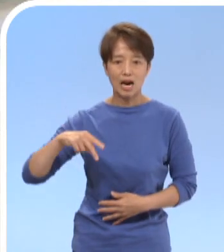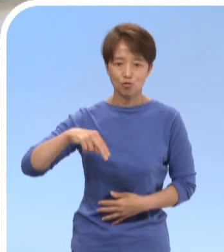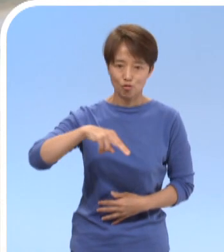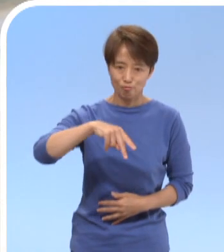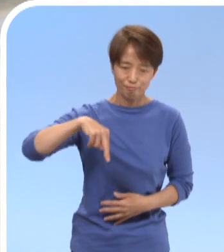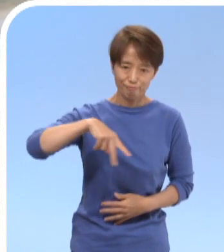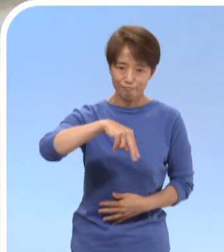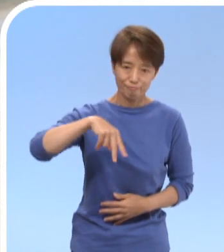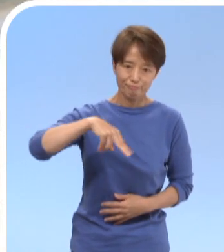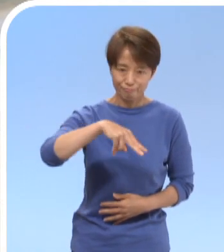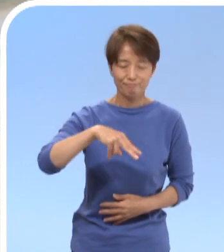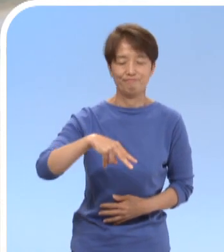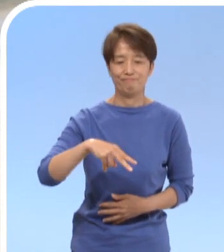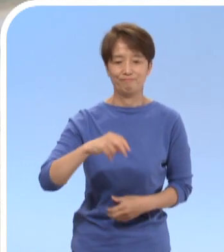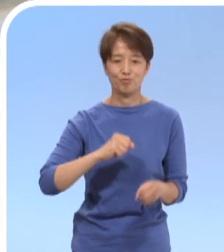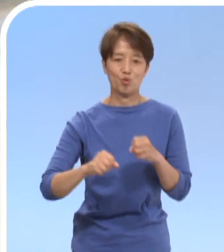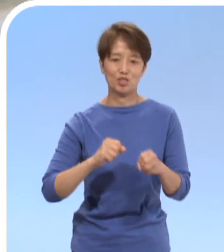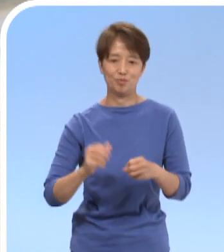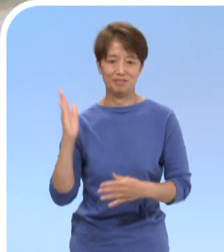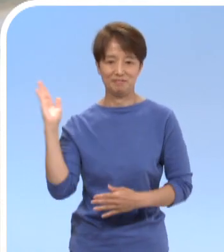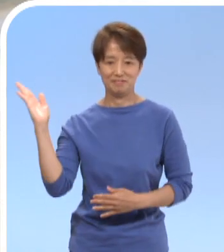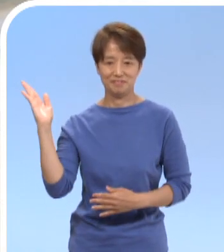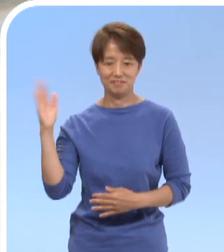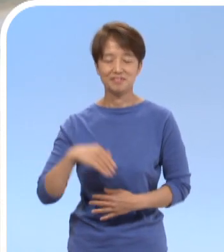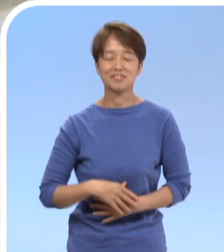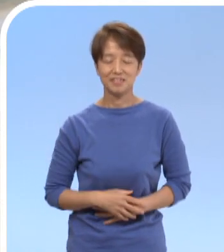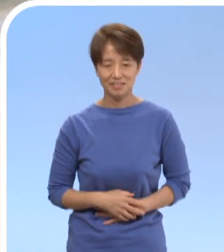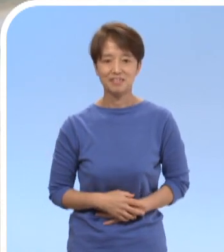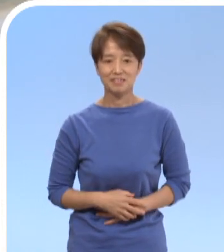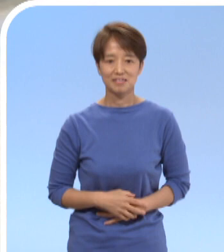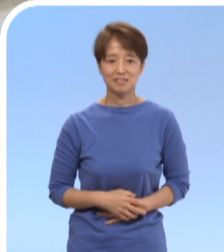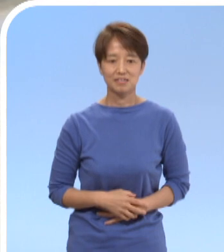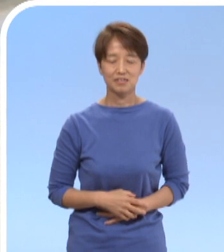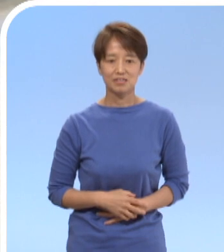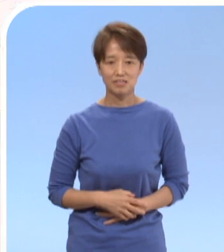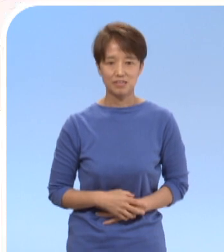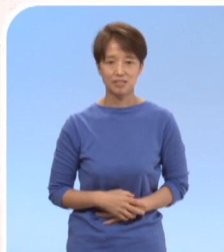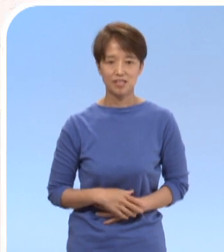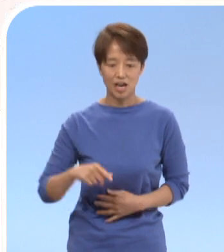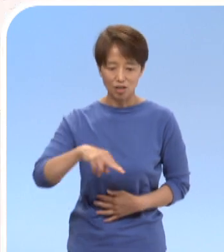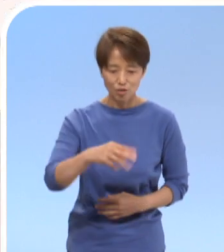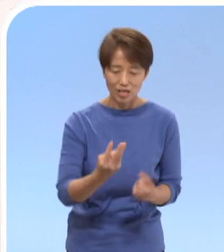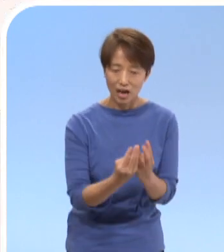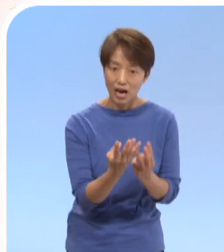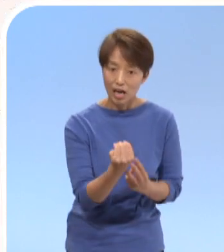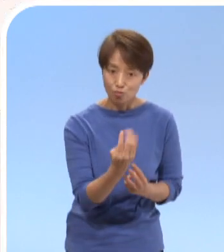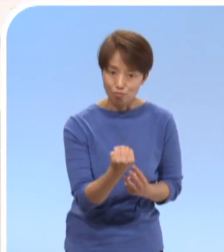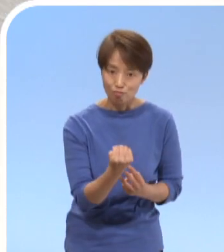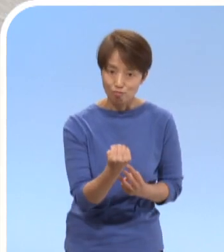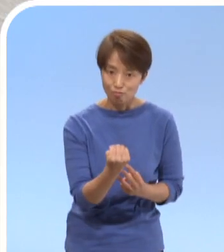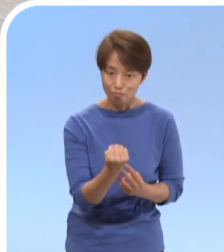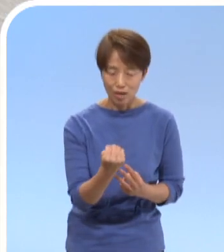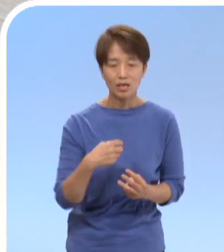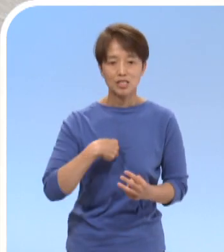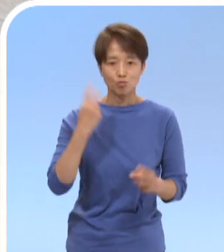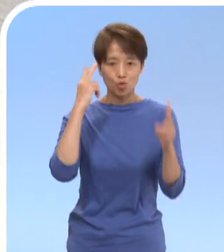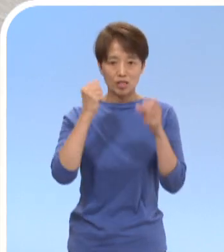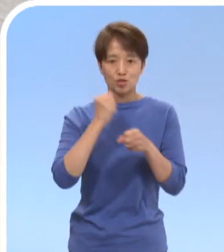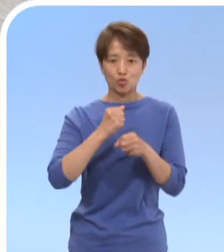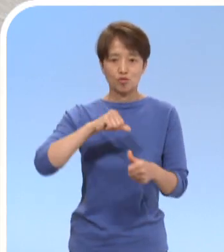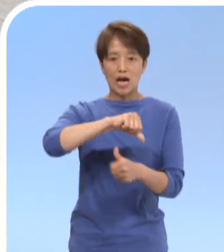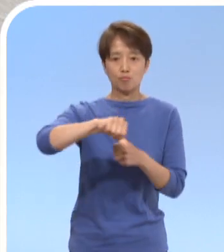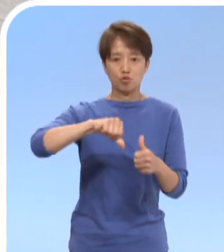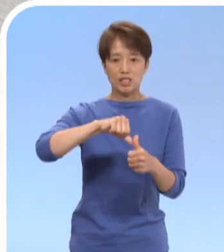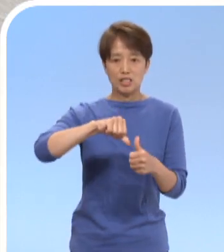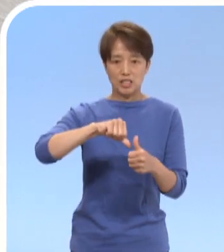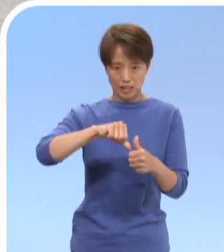いて健康とこういう健康マイレージ活動になります。歩数はですね、当社で自社開発したスマ